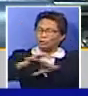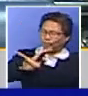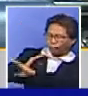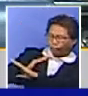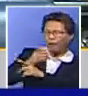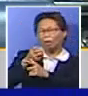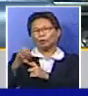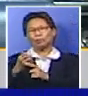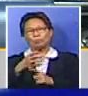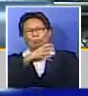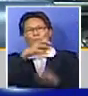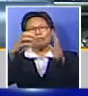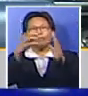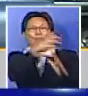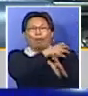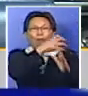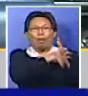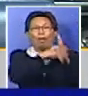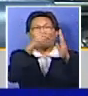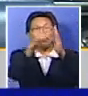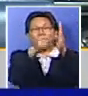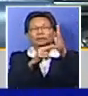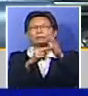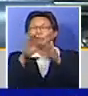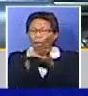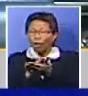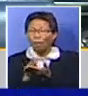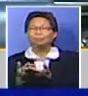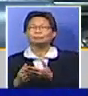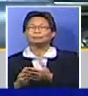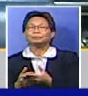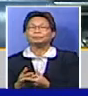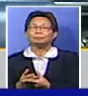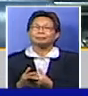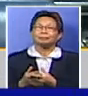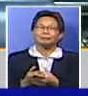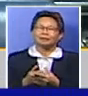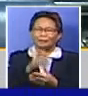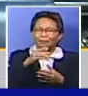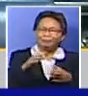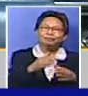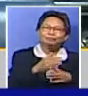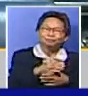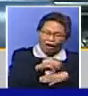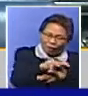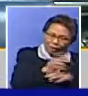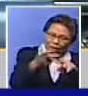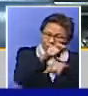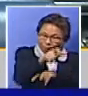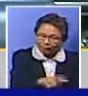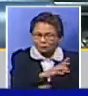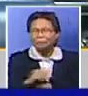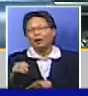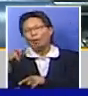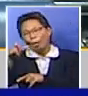penguatkuasaan peraturan sekolah, intervensi kepada mangsa dan kerjasama padu dengan semua pihak yang berkepentingan